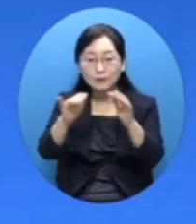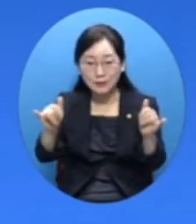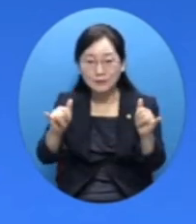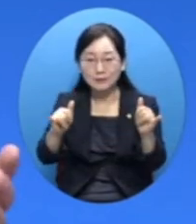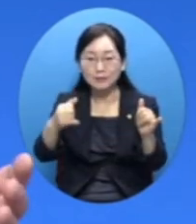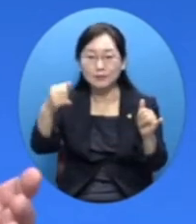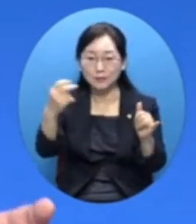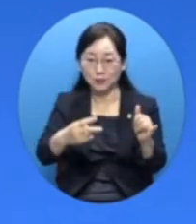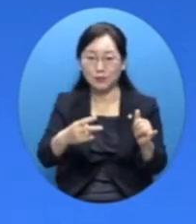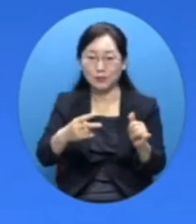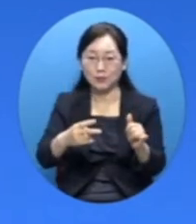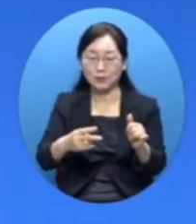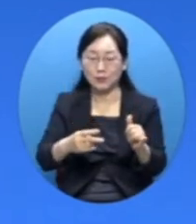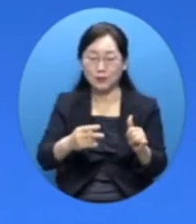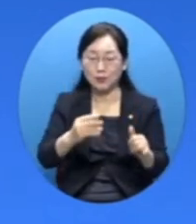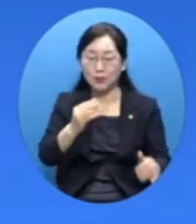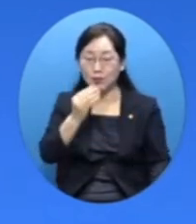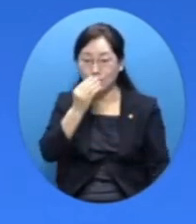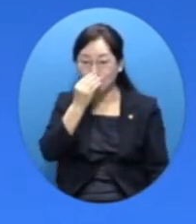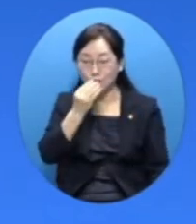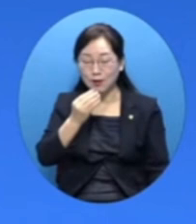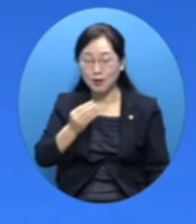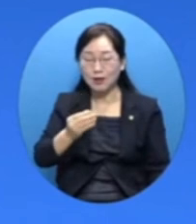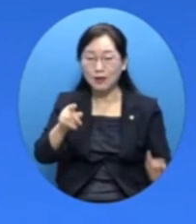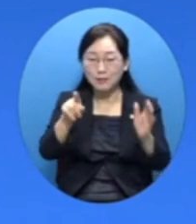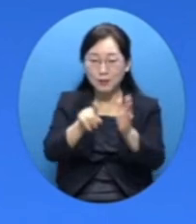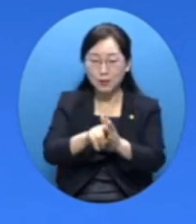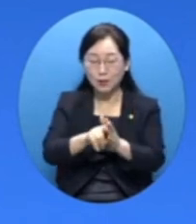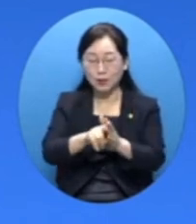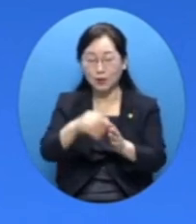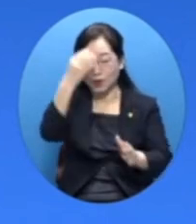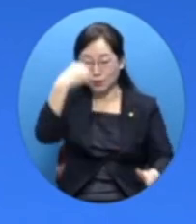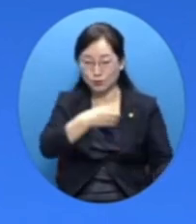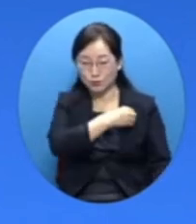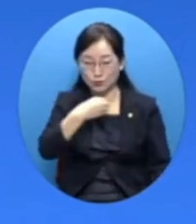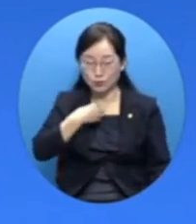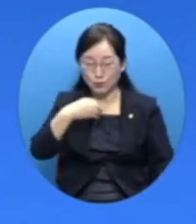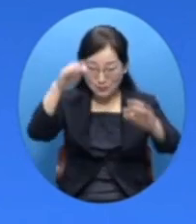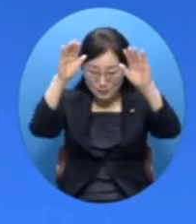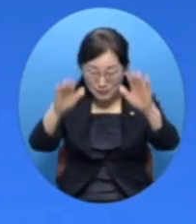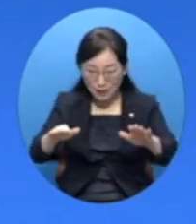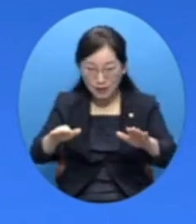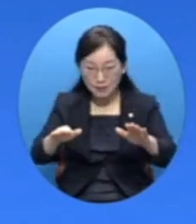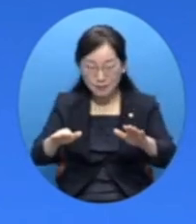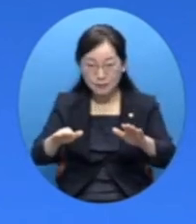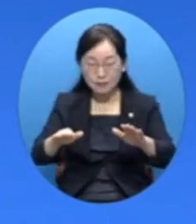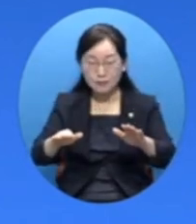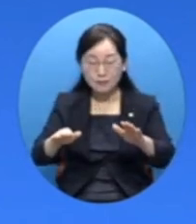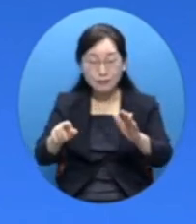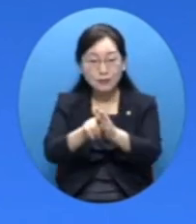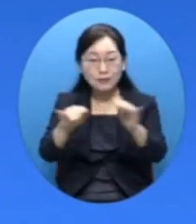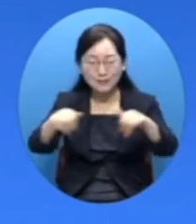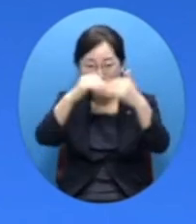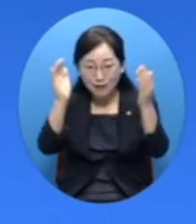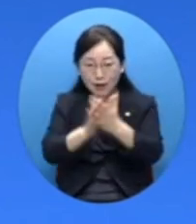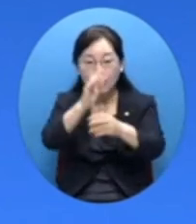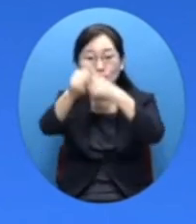또 유대교 천주교 할 것 없이이 사람까지 그들의 믿음의 조상이 아브라함입니다